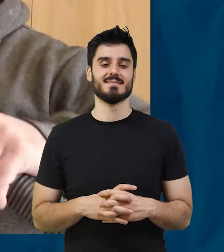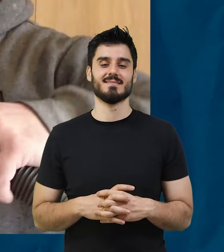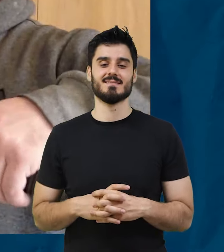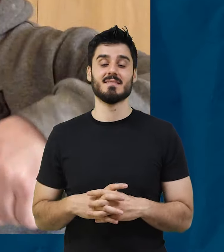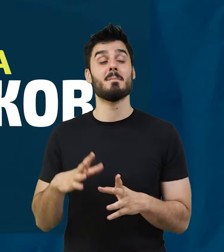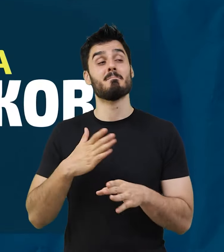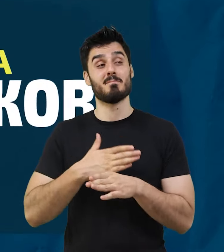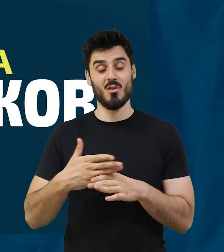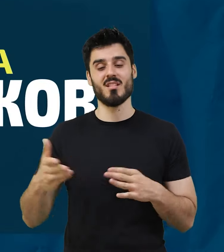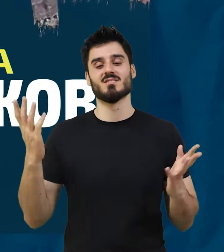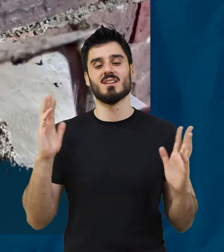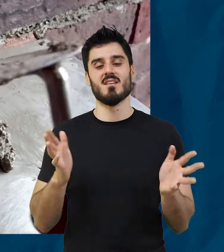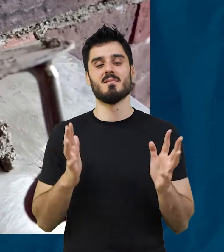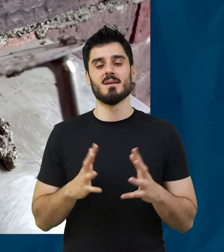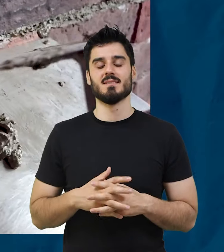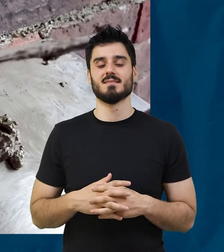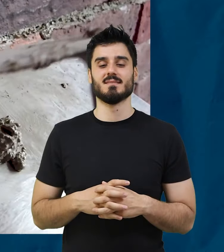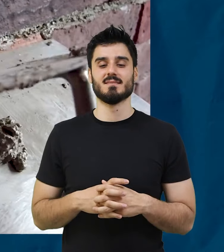Продължаваме.